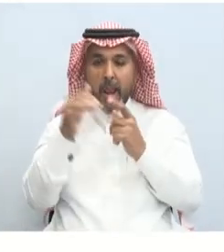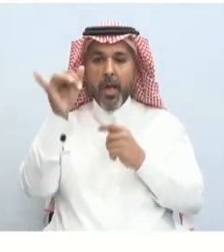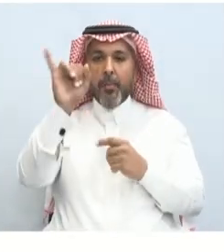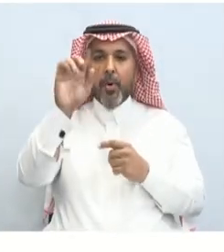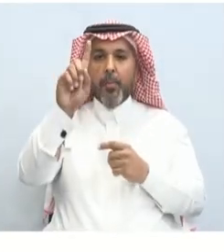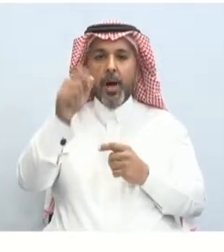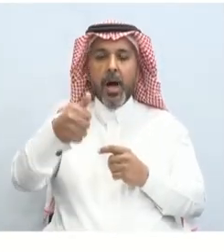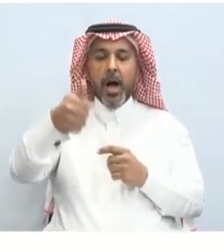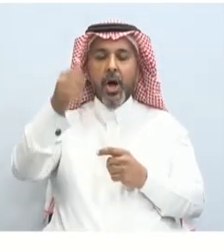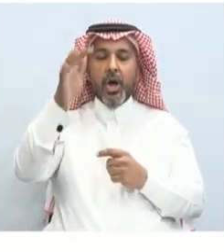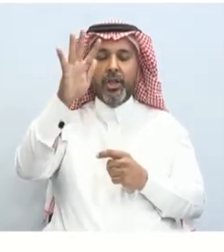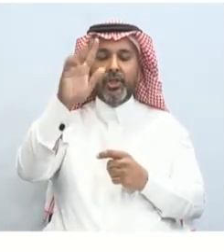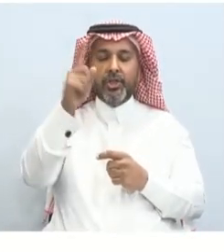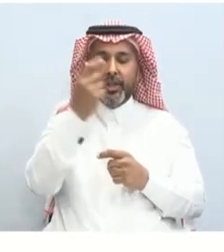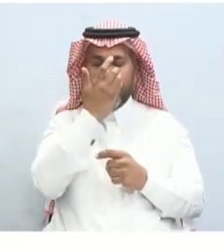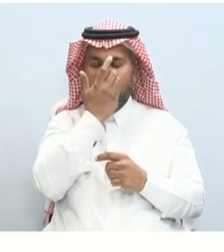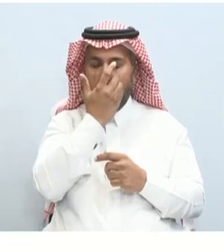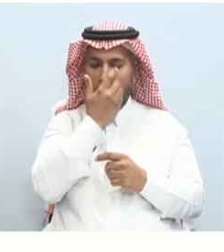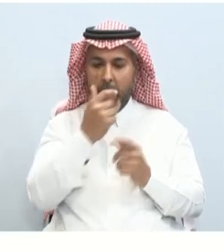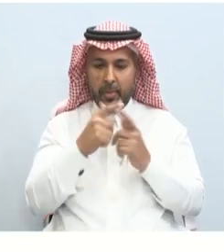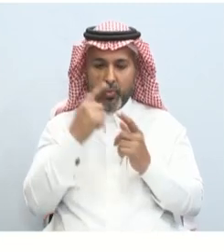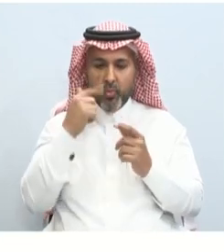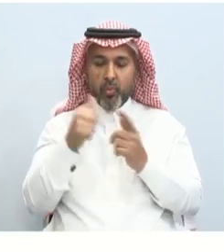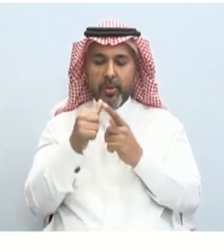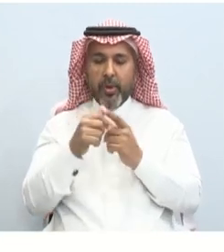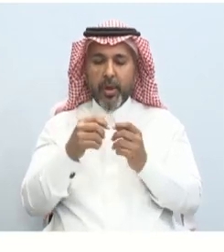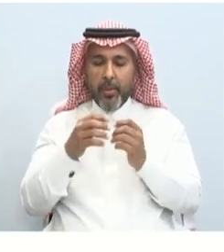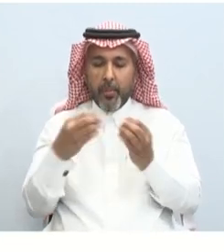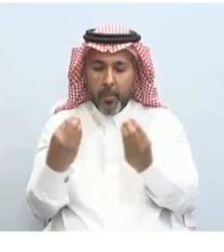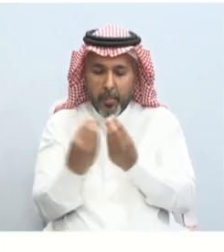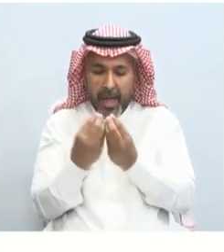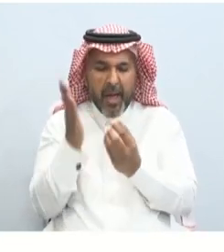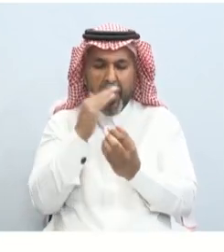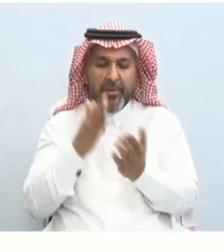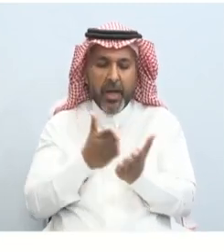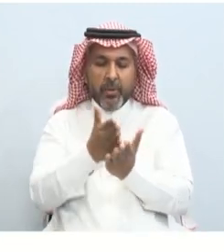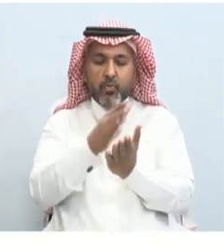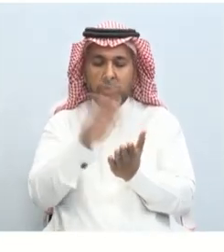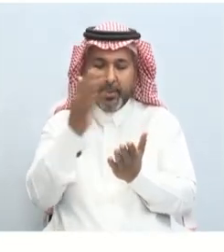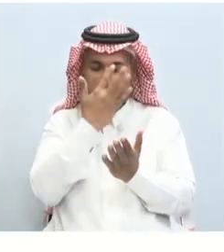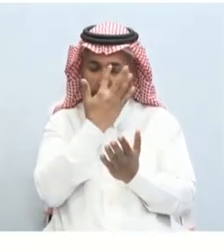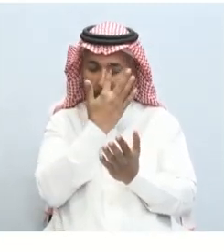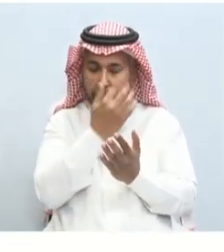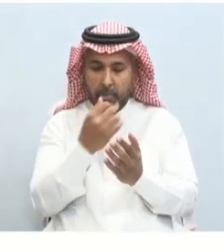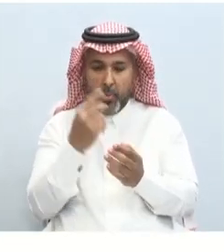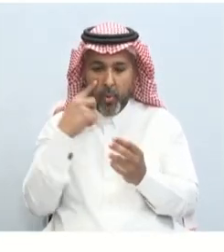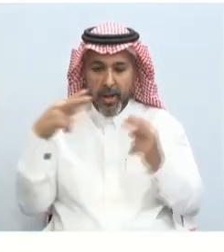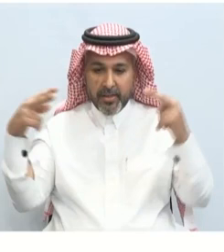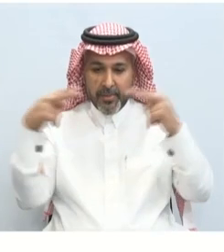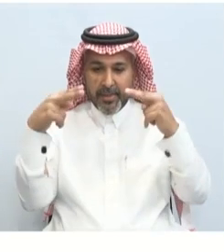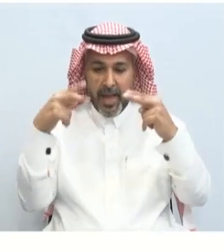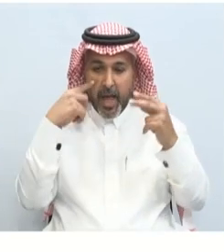دون واسطه وله اكثر من صوره من بينها التقابل بين القضايا